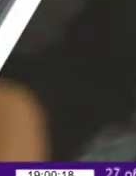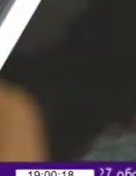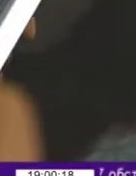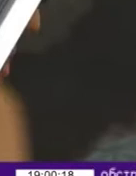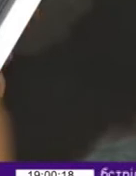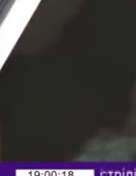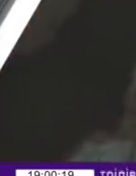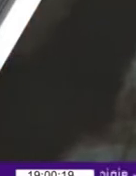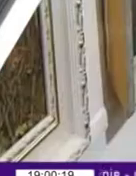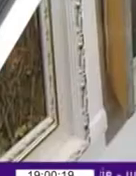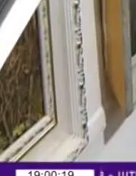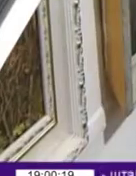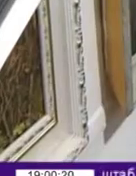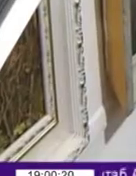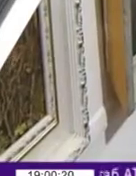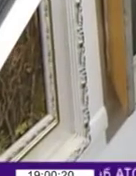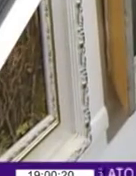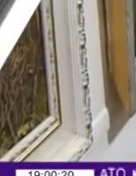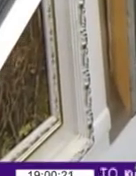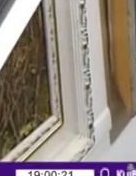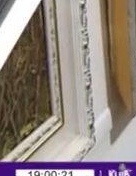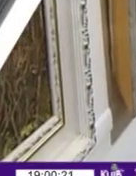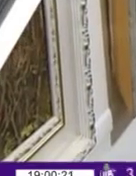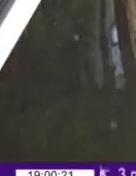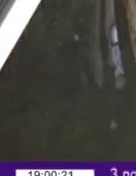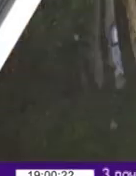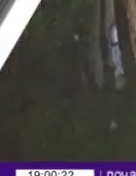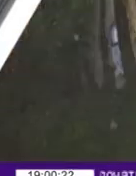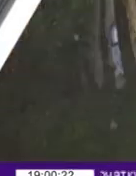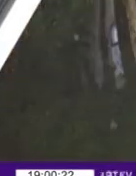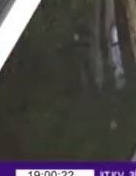Втрачений золотий фонд. У відомого художника Івана Марчука поцупили сотню картин.